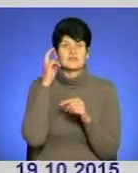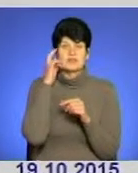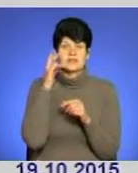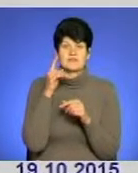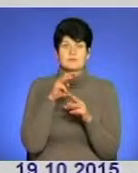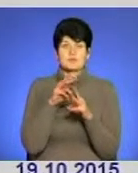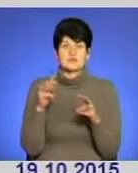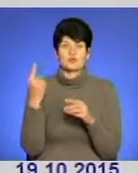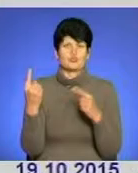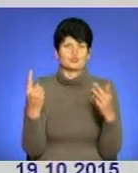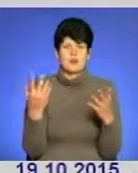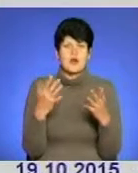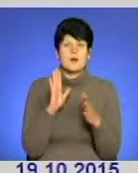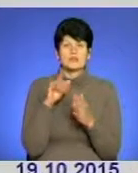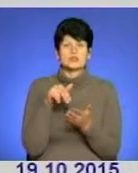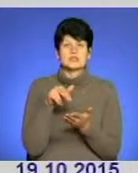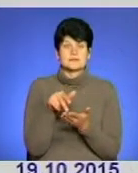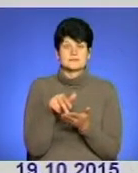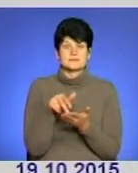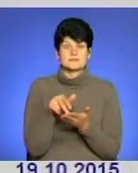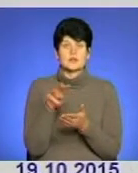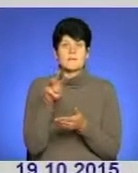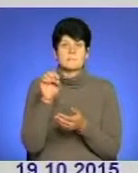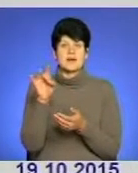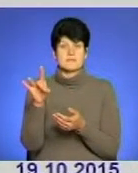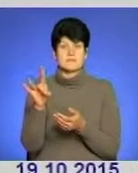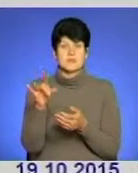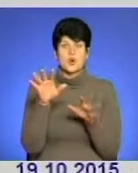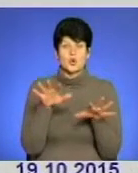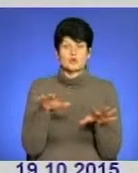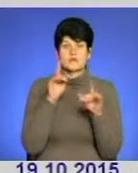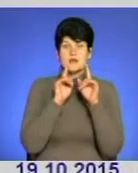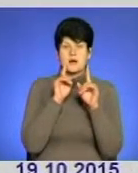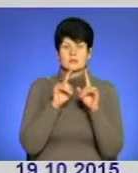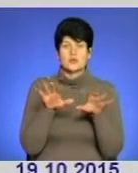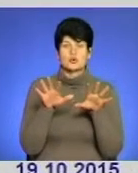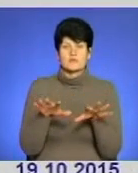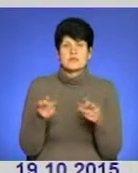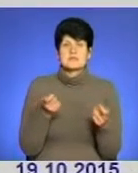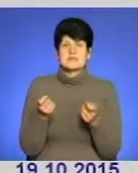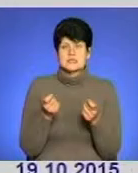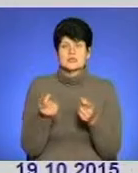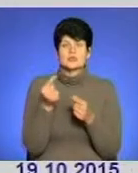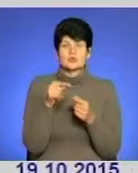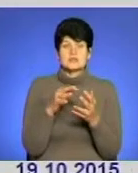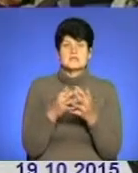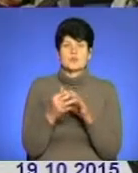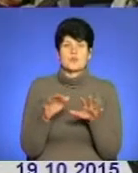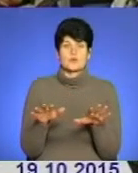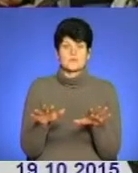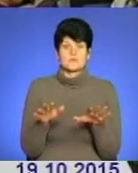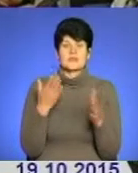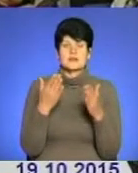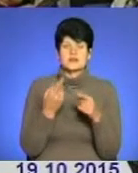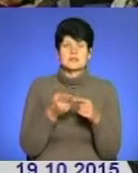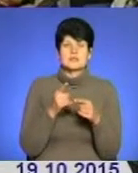одного, ні другого, а будуть йти до мера, до голови ради, до голови адміністрації чи до того ж самого сільського голову. Якщо